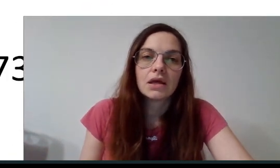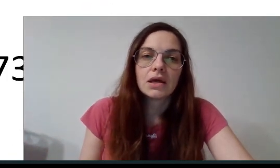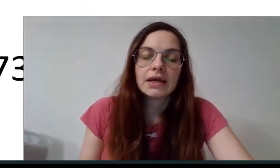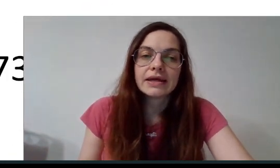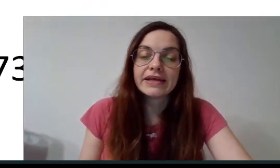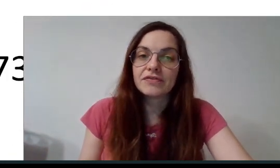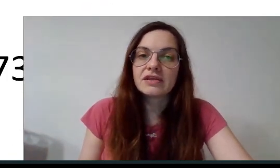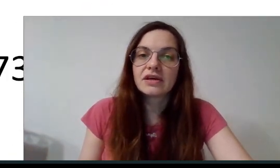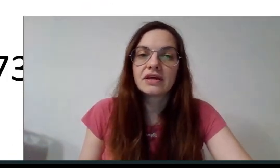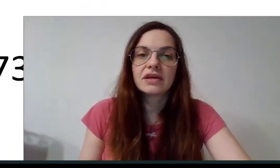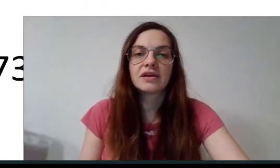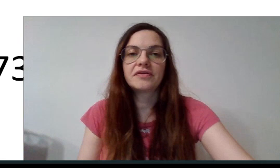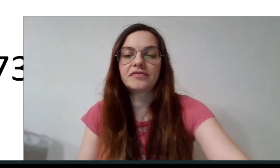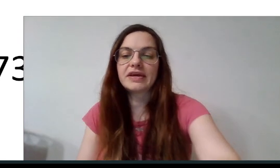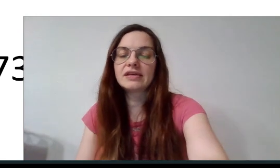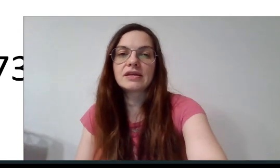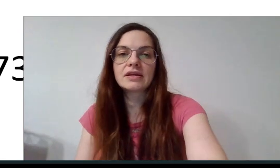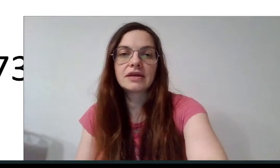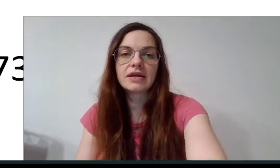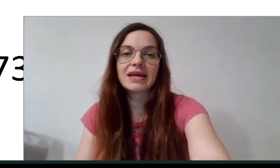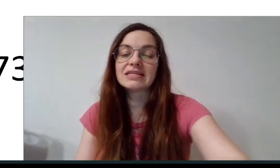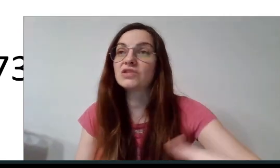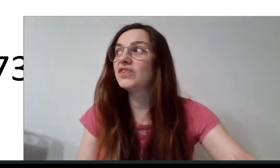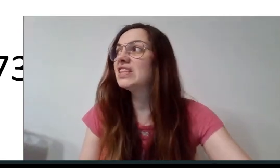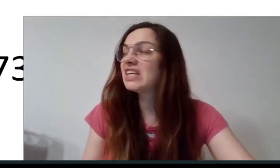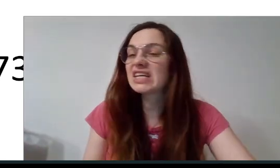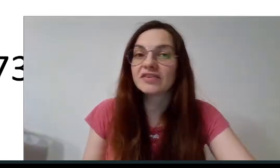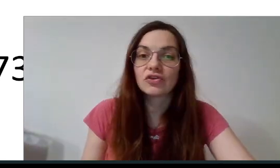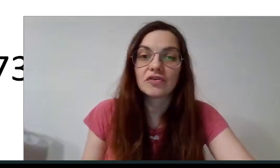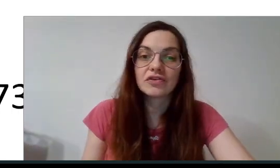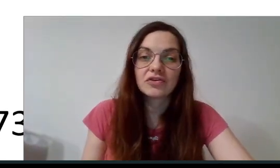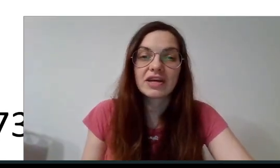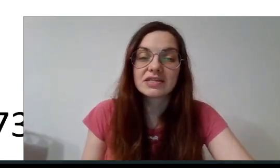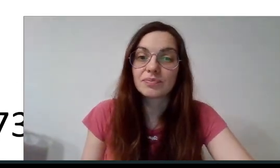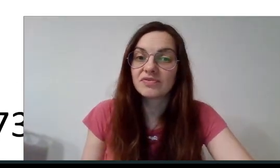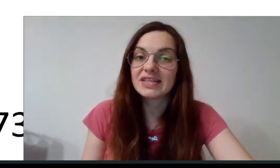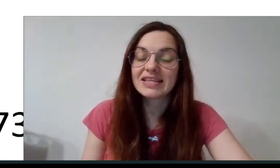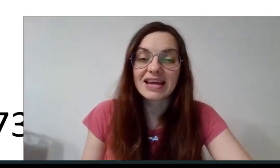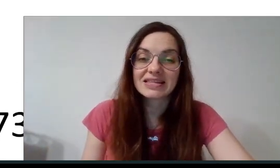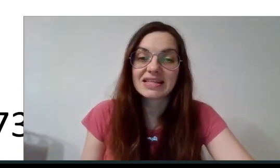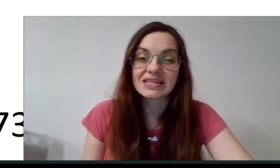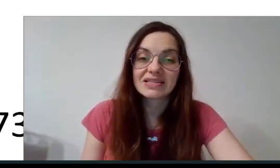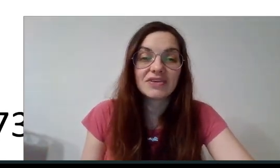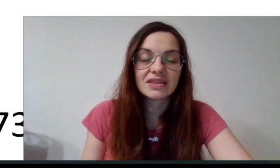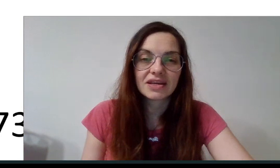Der Wind. Wetter. Es ist windig. Vetrovito je. Es gibt Wind. Es ist